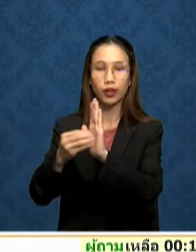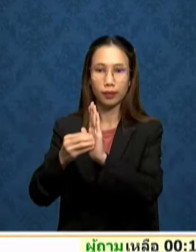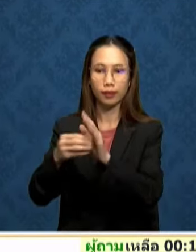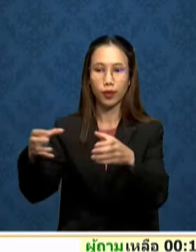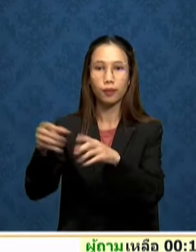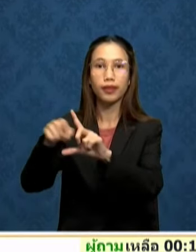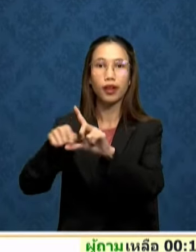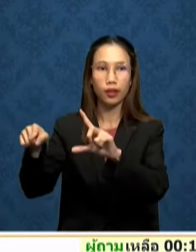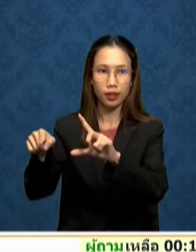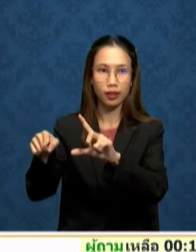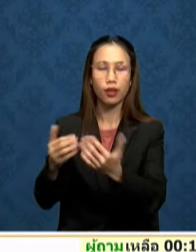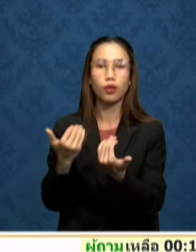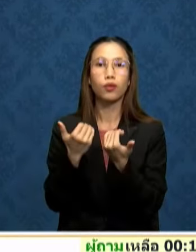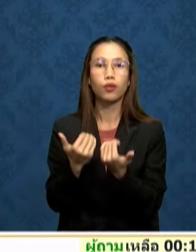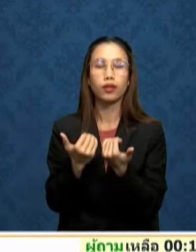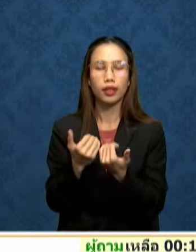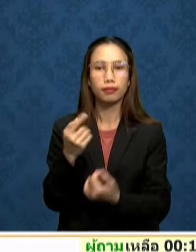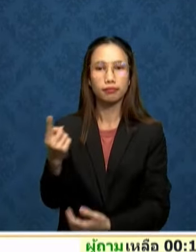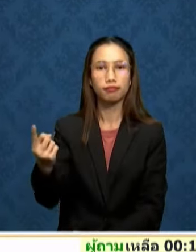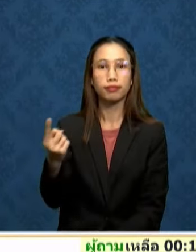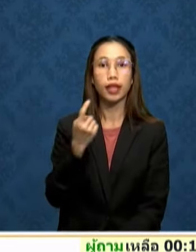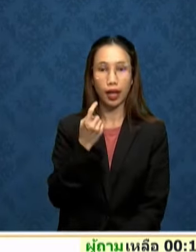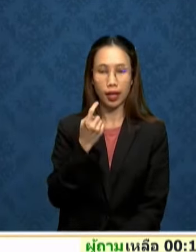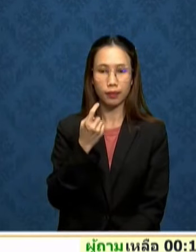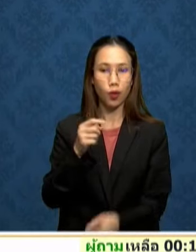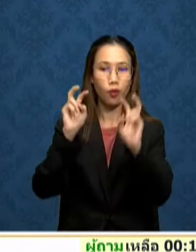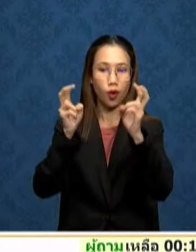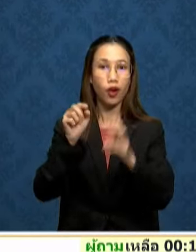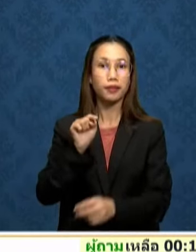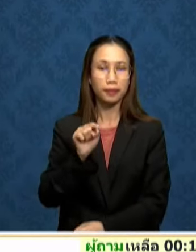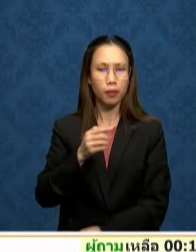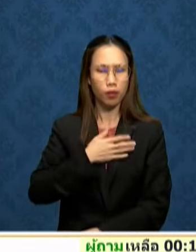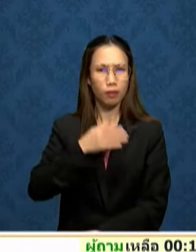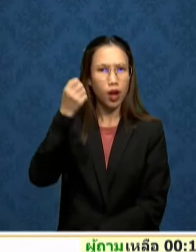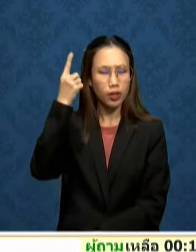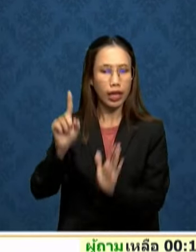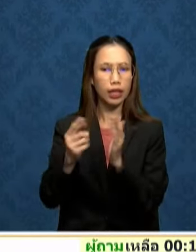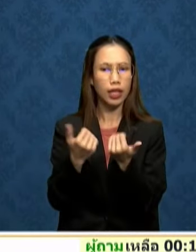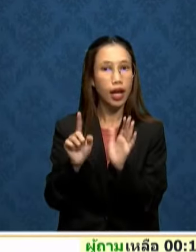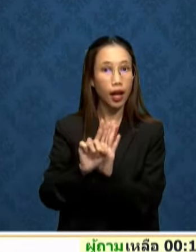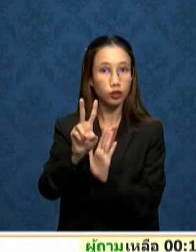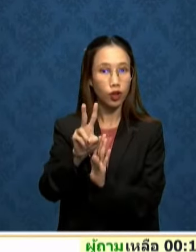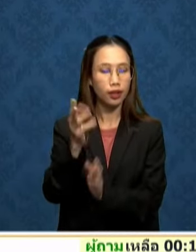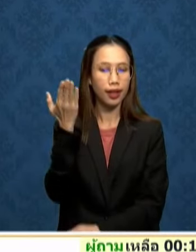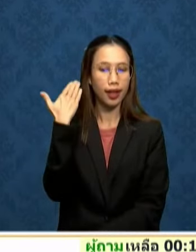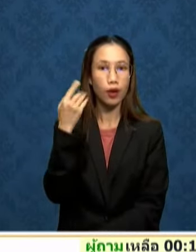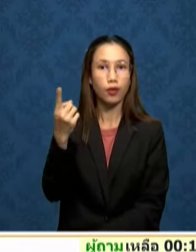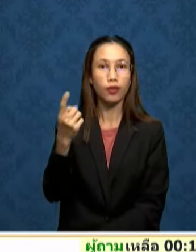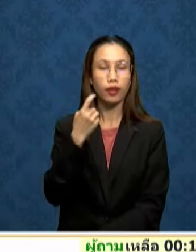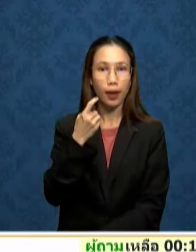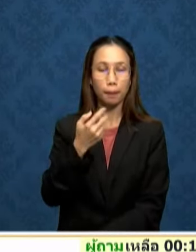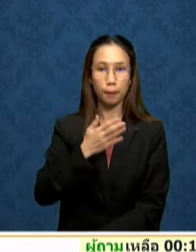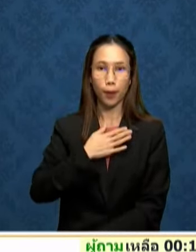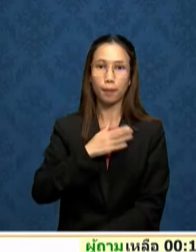พรรคก้าวไกลที่วันนี้เนี่ยท่านได้กรุณามาถามกระทู้นี้ผมเข้าใจว่าเป็นครั้งที่2ครั้งที่แล้วที่ท่านถามเนี่ยท่านไม่